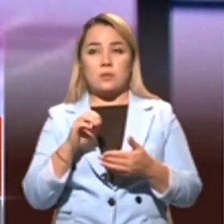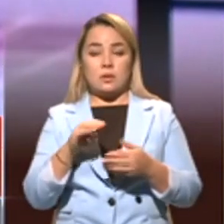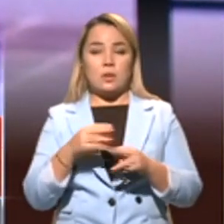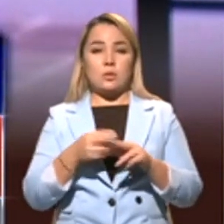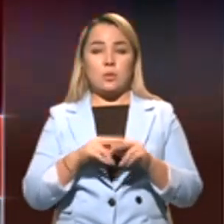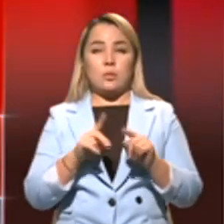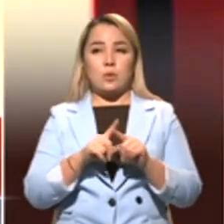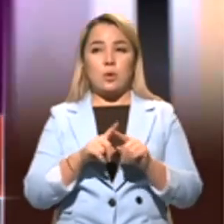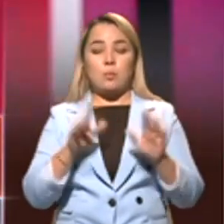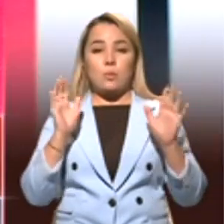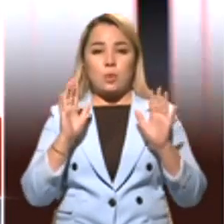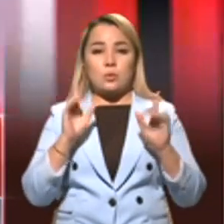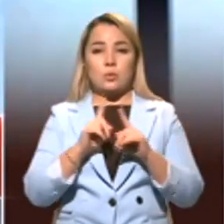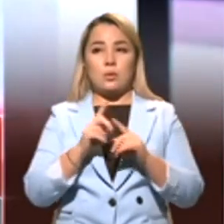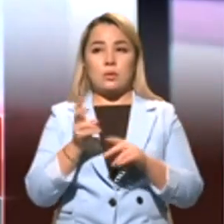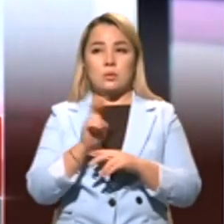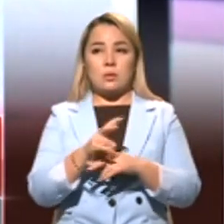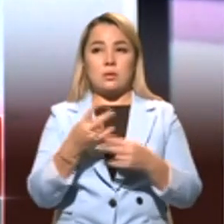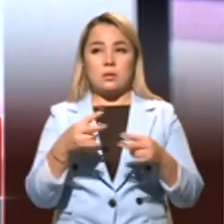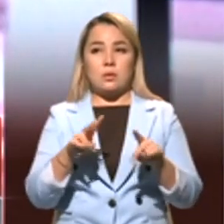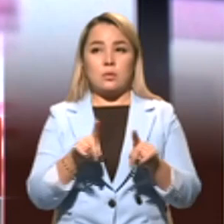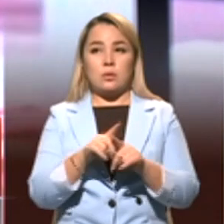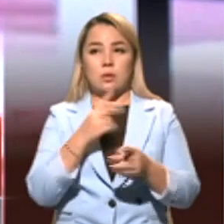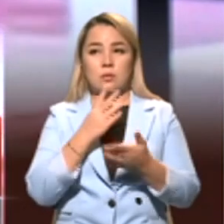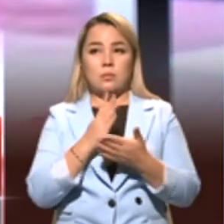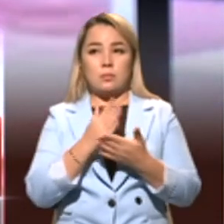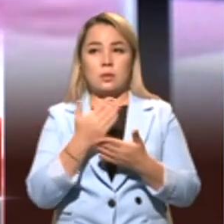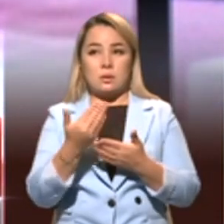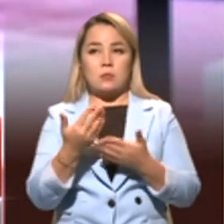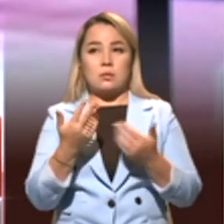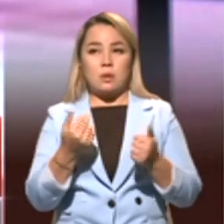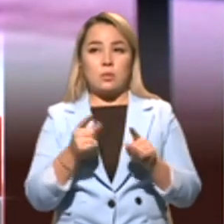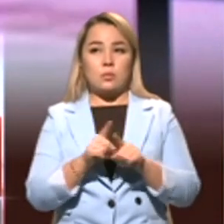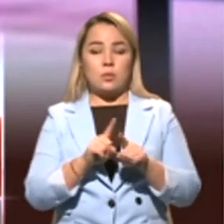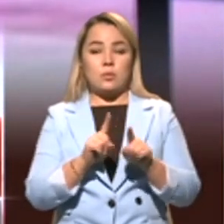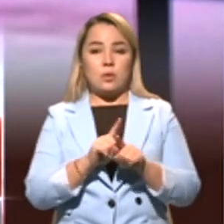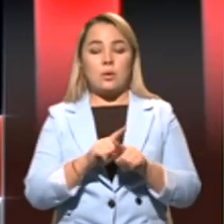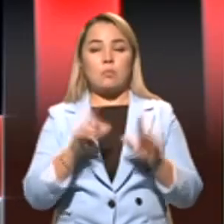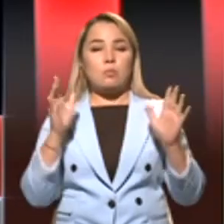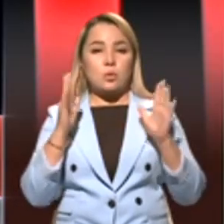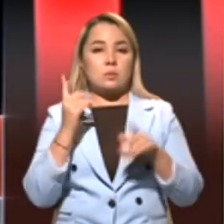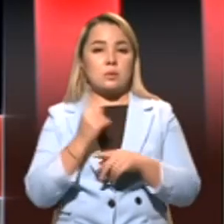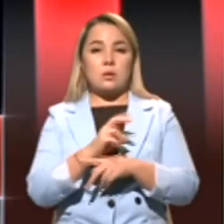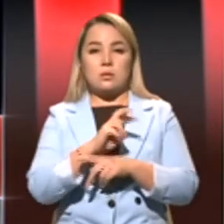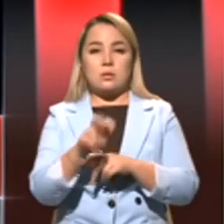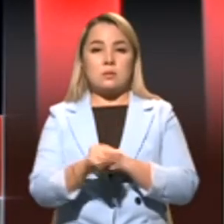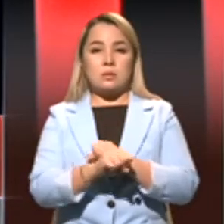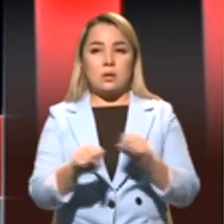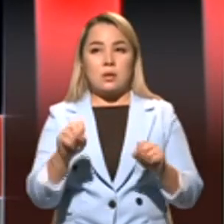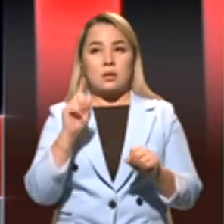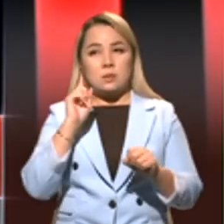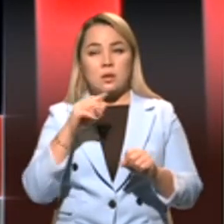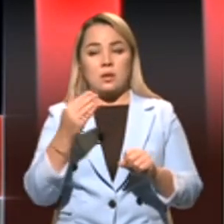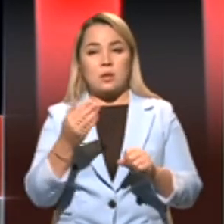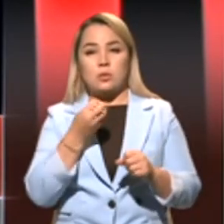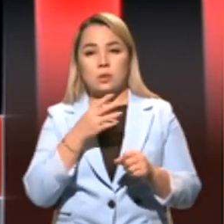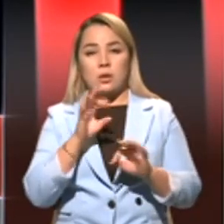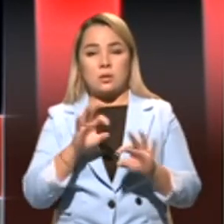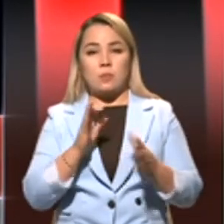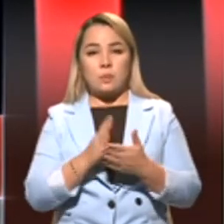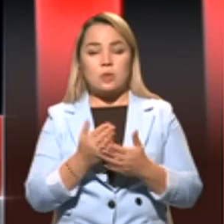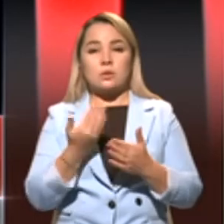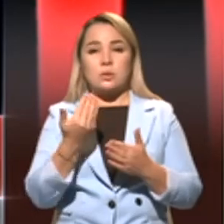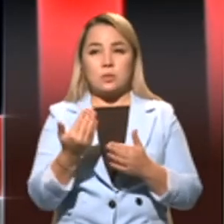екен. Ол жерге мұсылмандардың бармауы туралы. Иә, негізі біздің заң дегенде заңгер мырза жақсы білетін шығар.